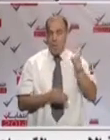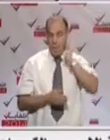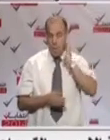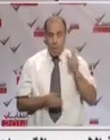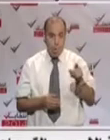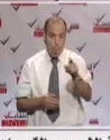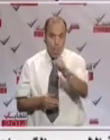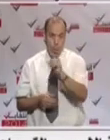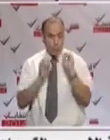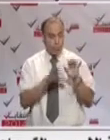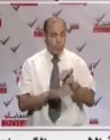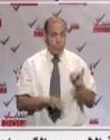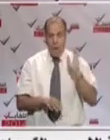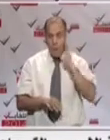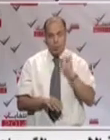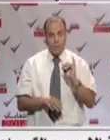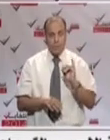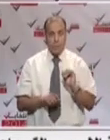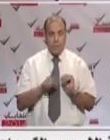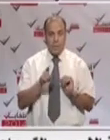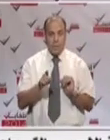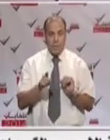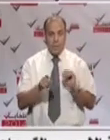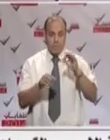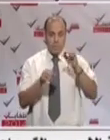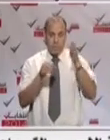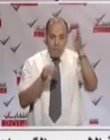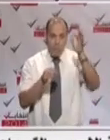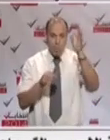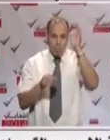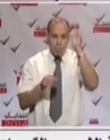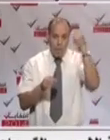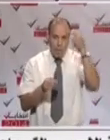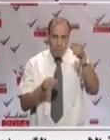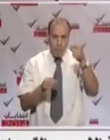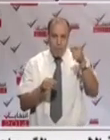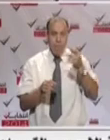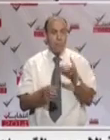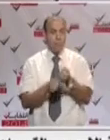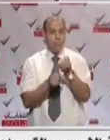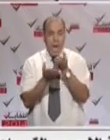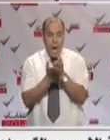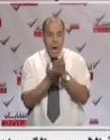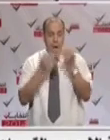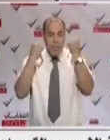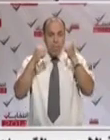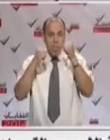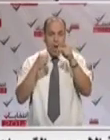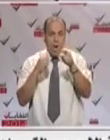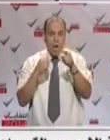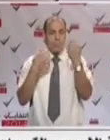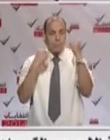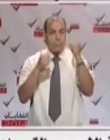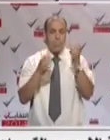ايديكم فلا تضيعوا امانات انتصروا للمستقبل لتونس انتصر والاستحقاقات ثورتكم ان